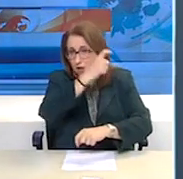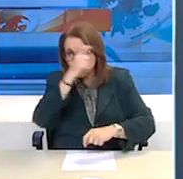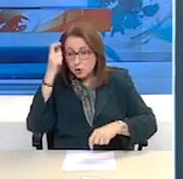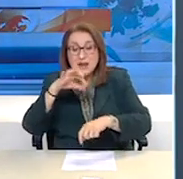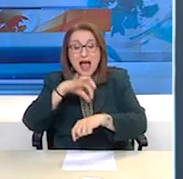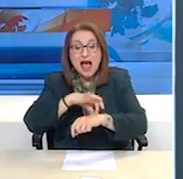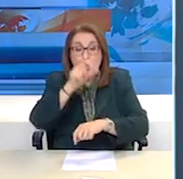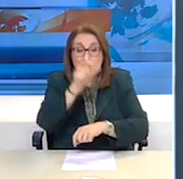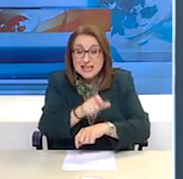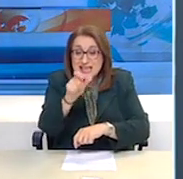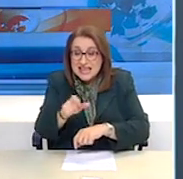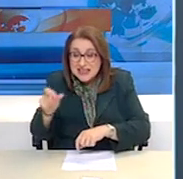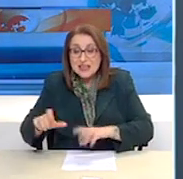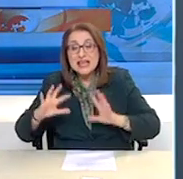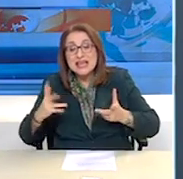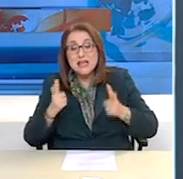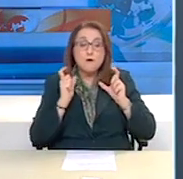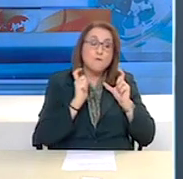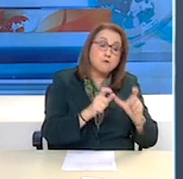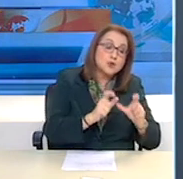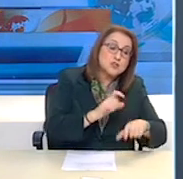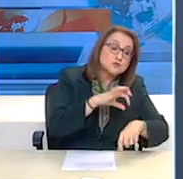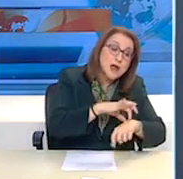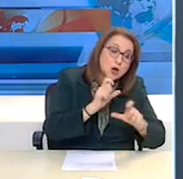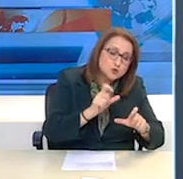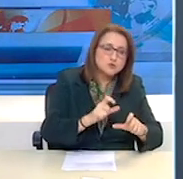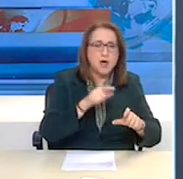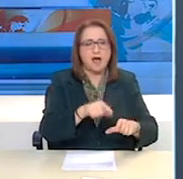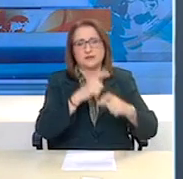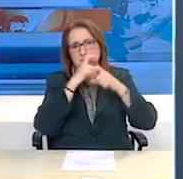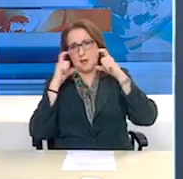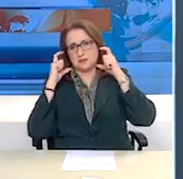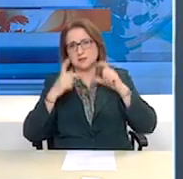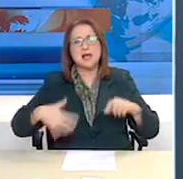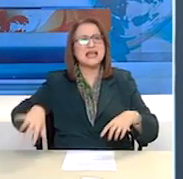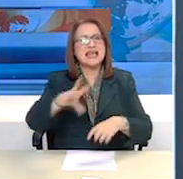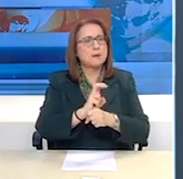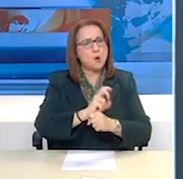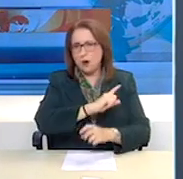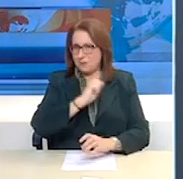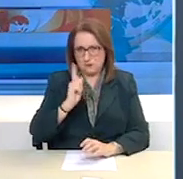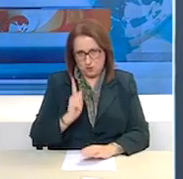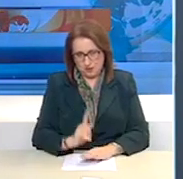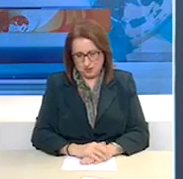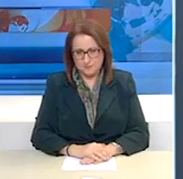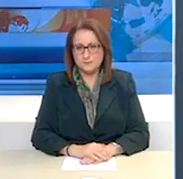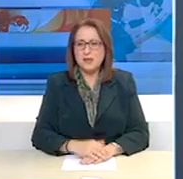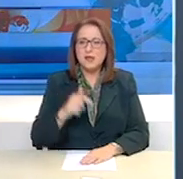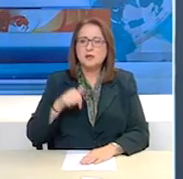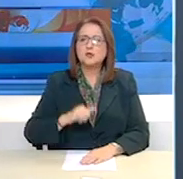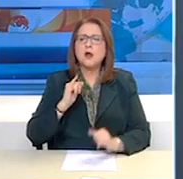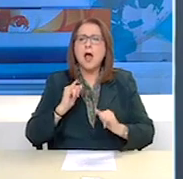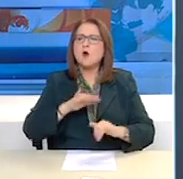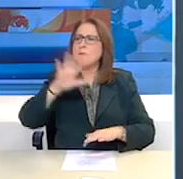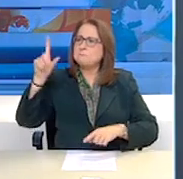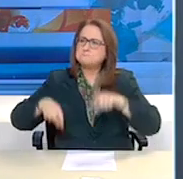άλλο επιστημονικό ζήτημα. Κάποιοι επιστημονικοί κύκλοι βάζουν ερωτήματα σχετικά με την καταγραφή των θανάτων και αν καταγράφουμε